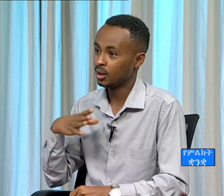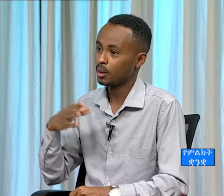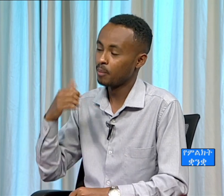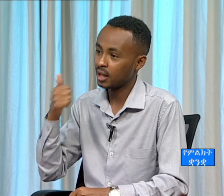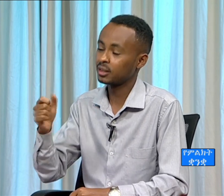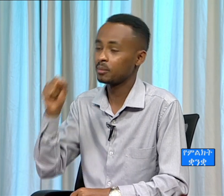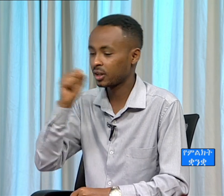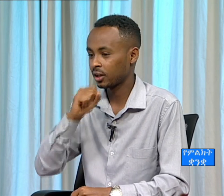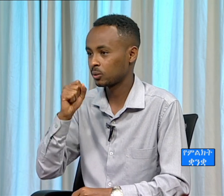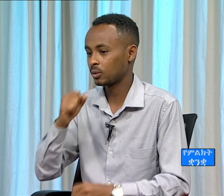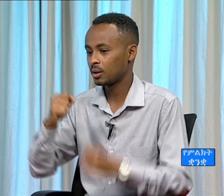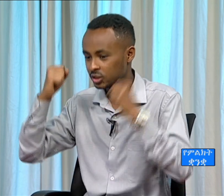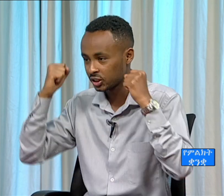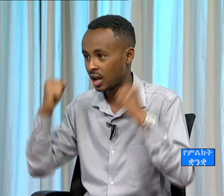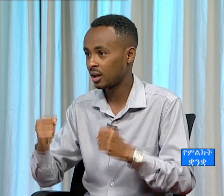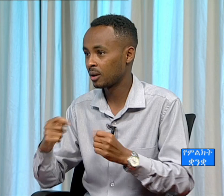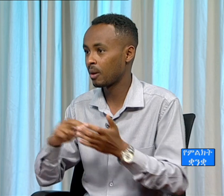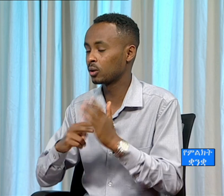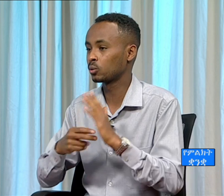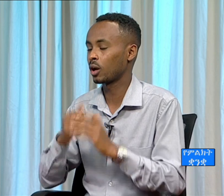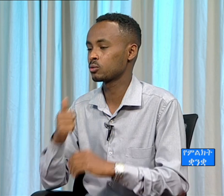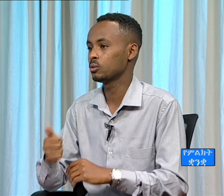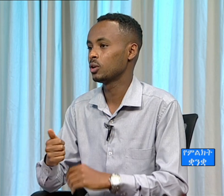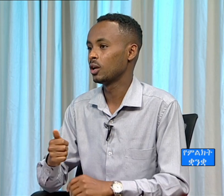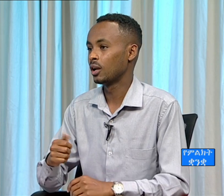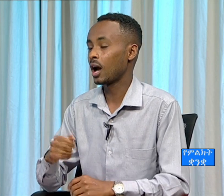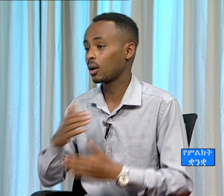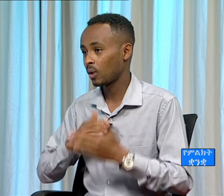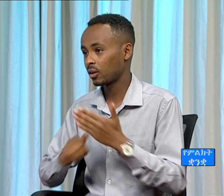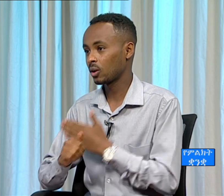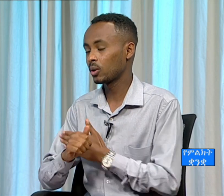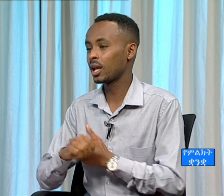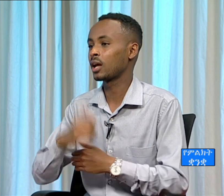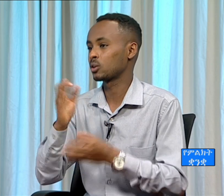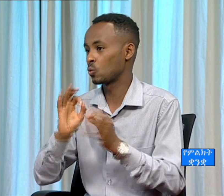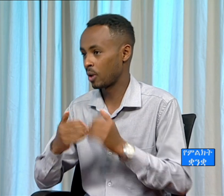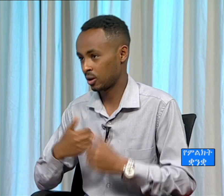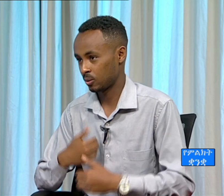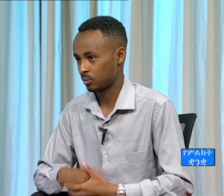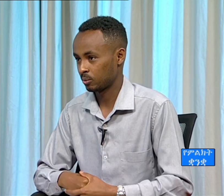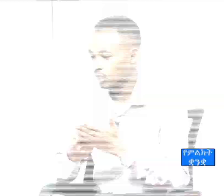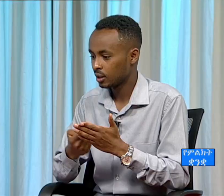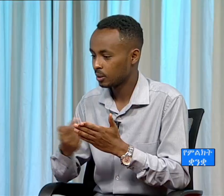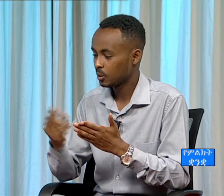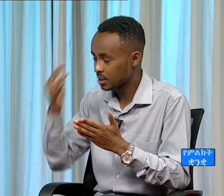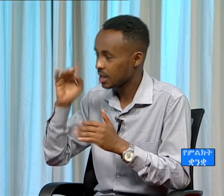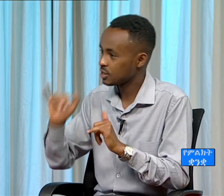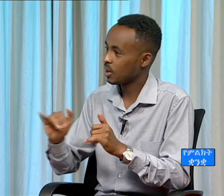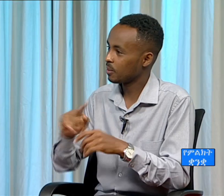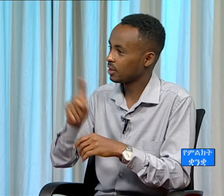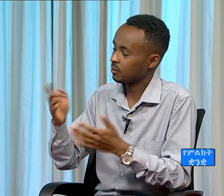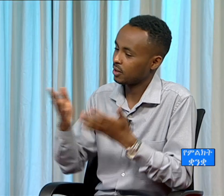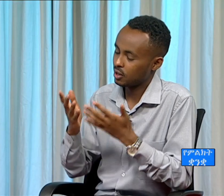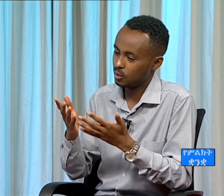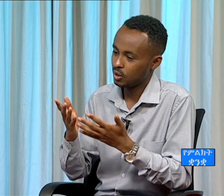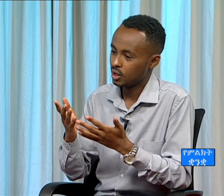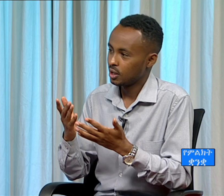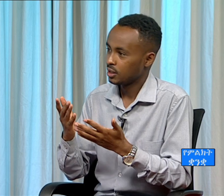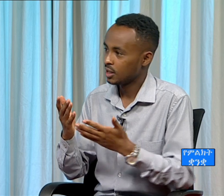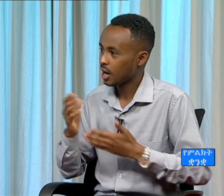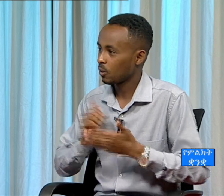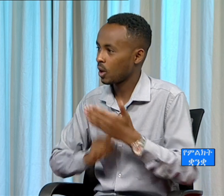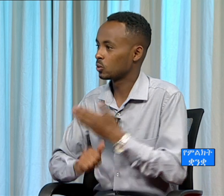ሰው ባንተ መቀኘቱና እንችላለን ማለቱ ራሱ ለአካል ጉዳተኛው ሌላ ትርጉም አለው። እንደው መሳይ እዚህ ላይ መጠየቅ